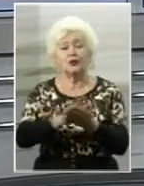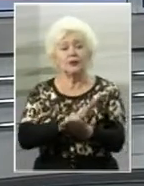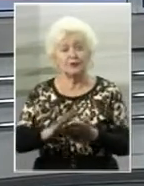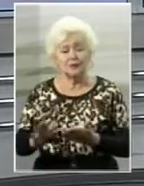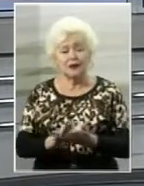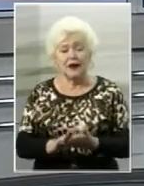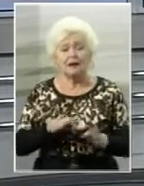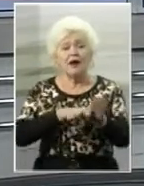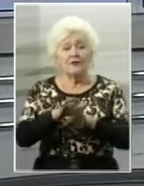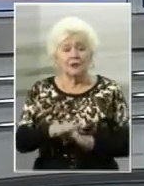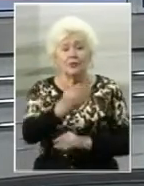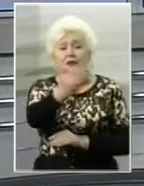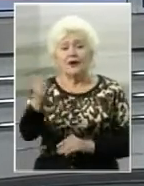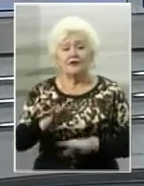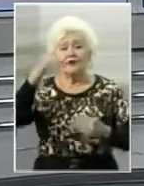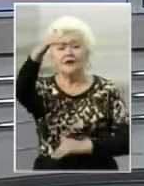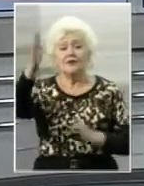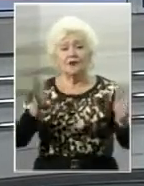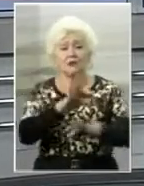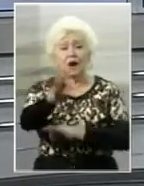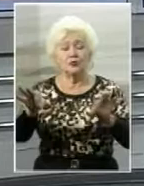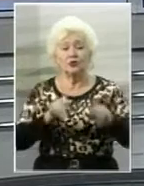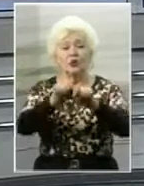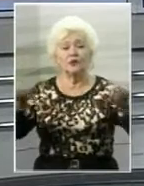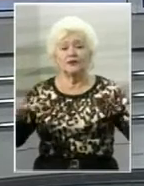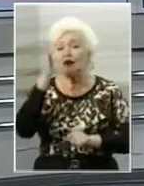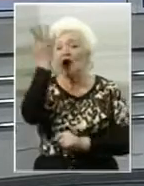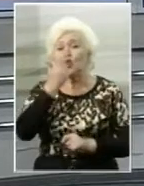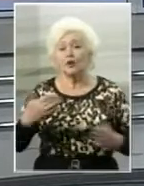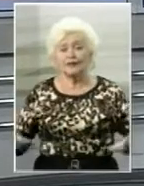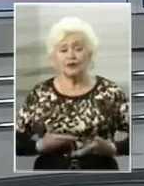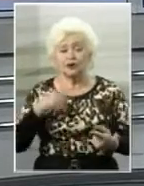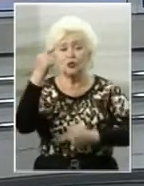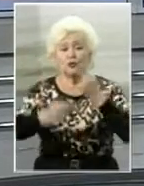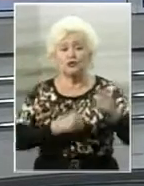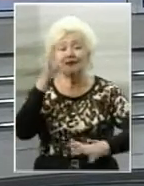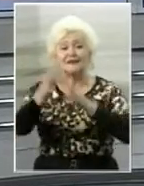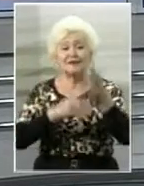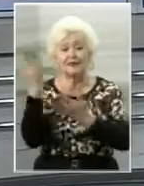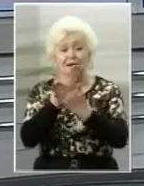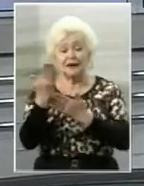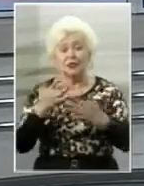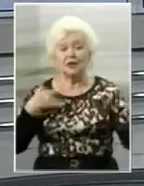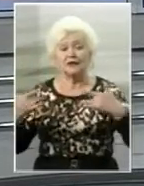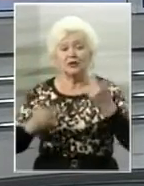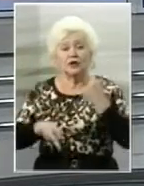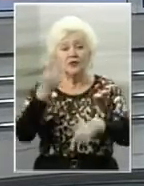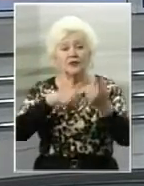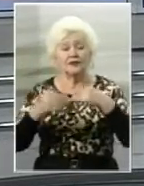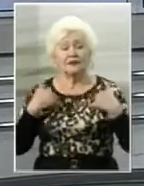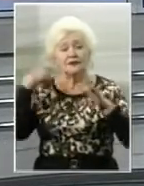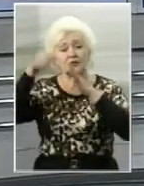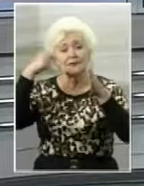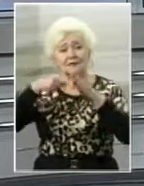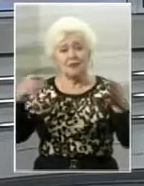безплатний. Відбувається він в рамках проєкту «Відкрився кольори життя через світ кіно». З кінотеатру повернулась наша